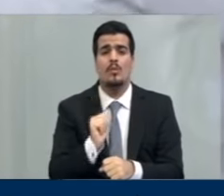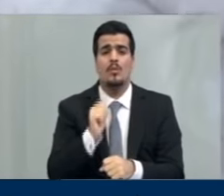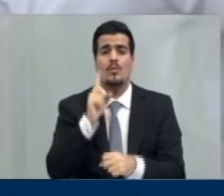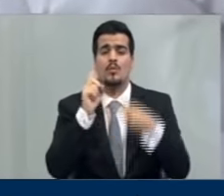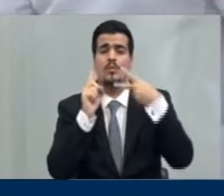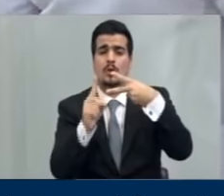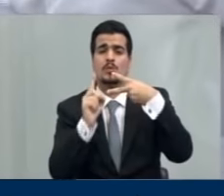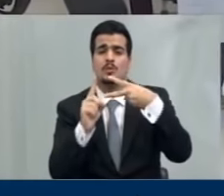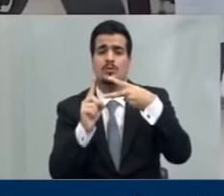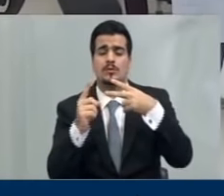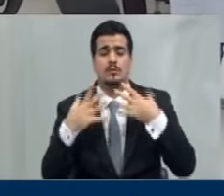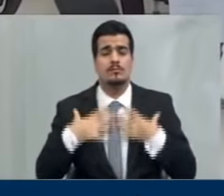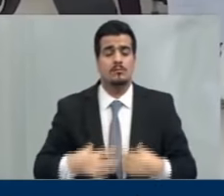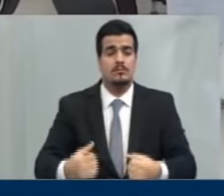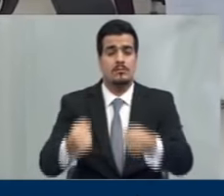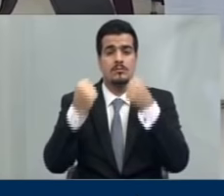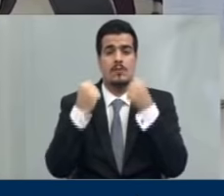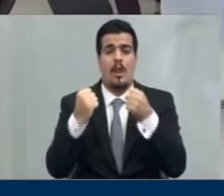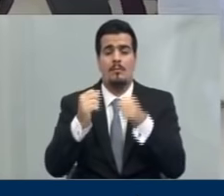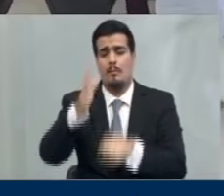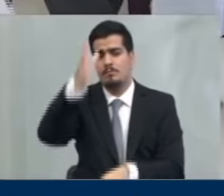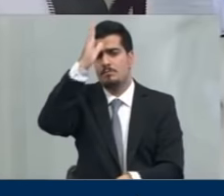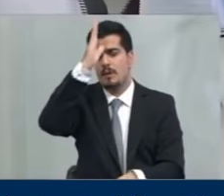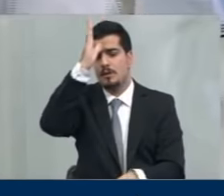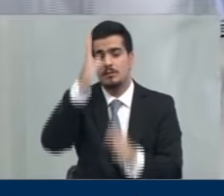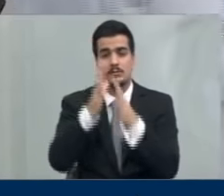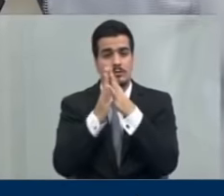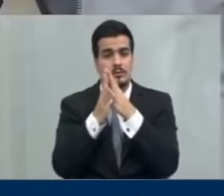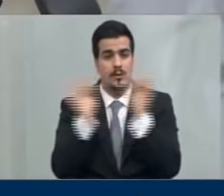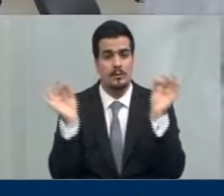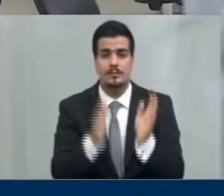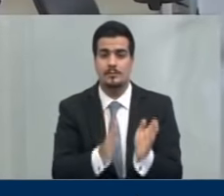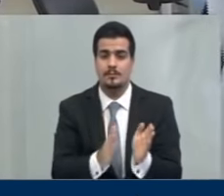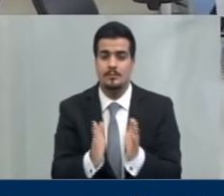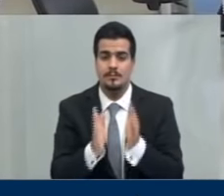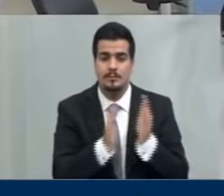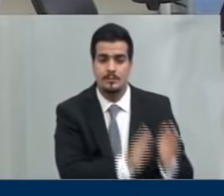2121 حالة شفاء في عموم البلاد.